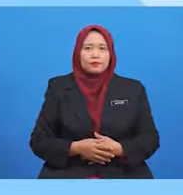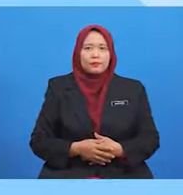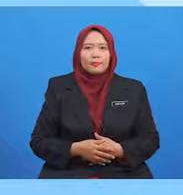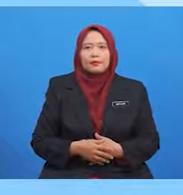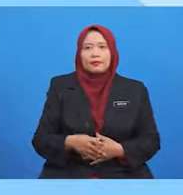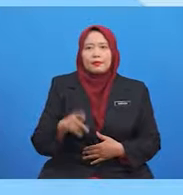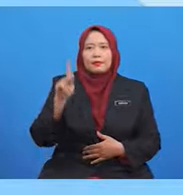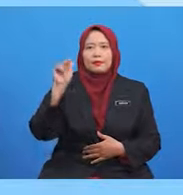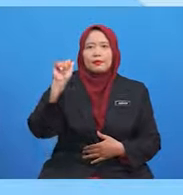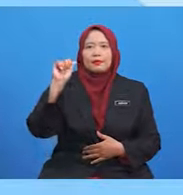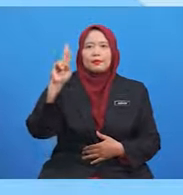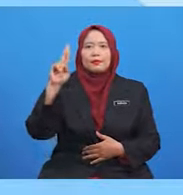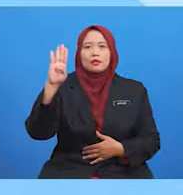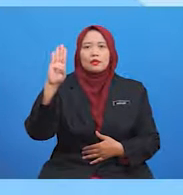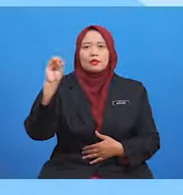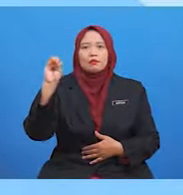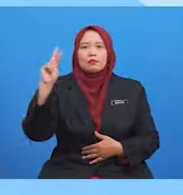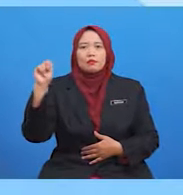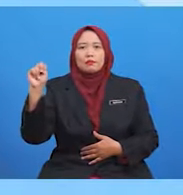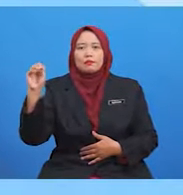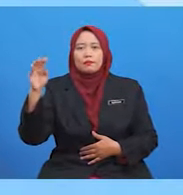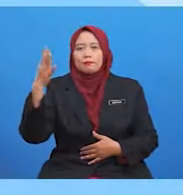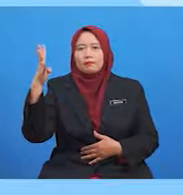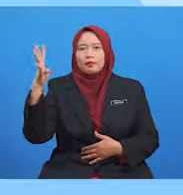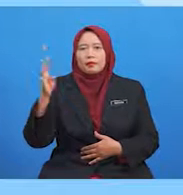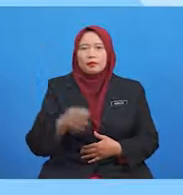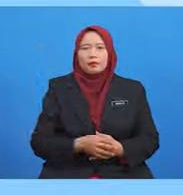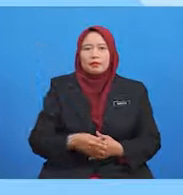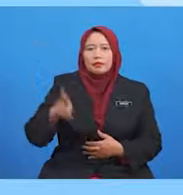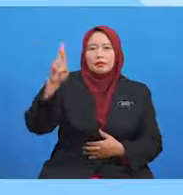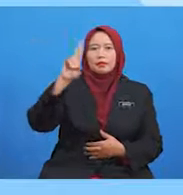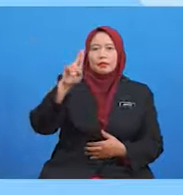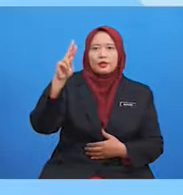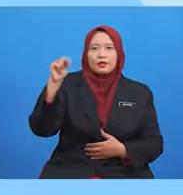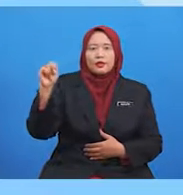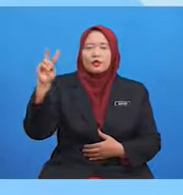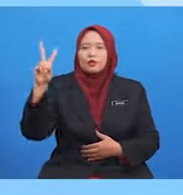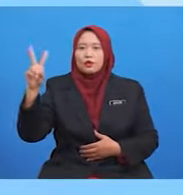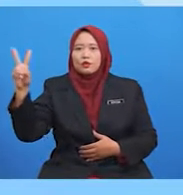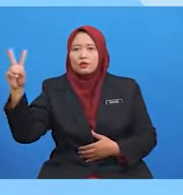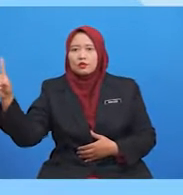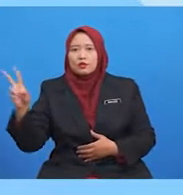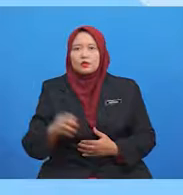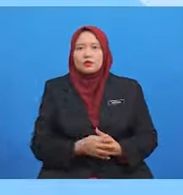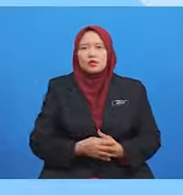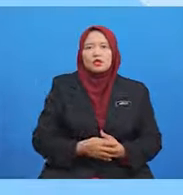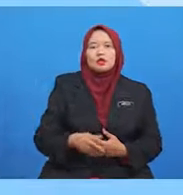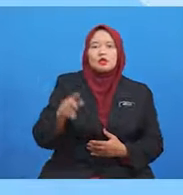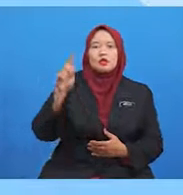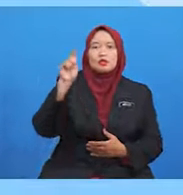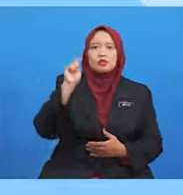Karbon 14, radon 222, thorium 234,